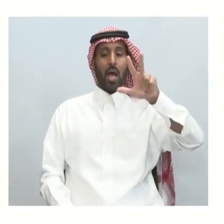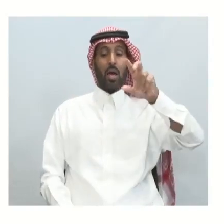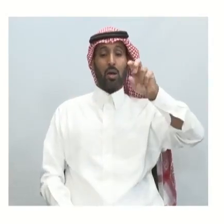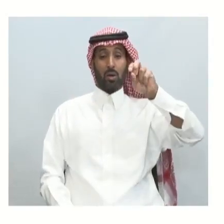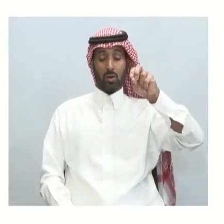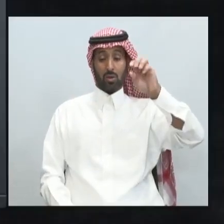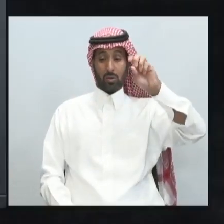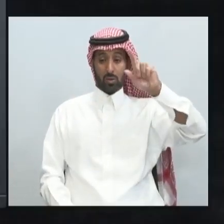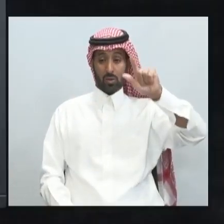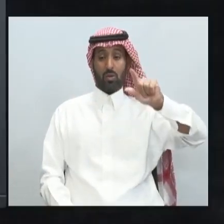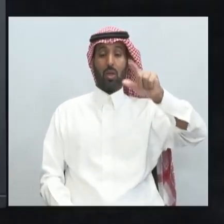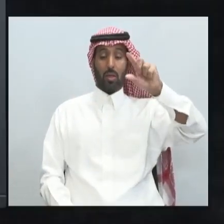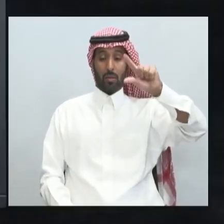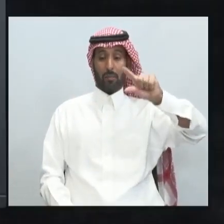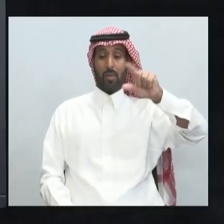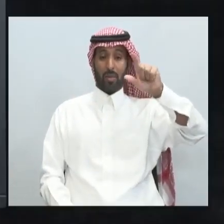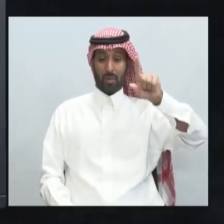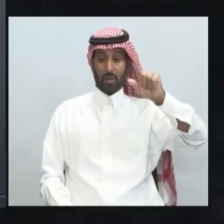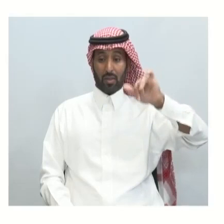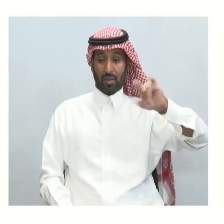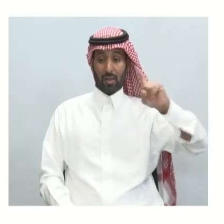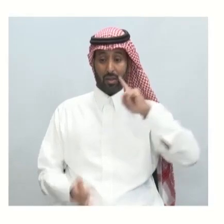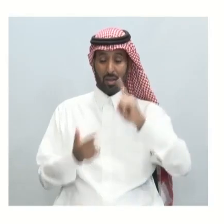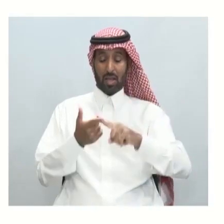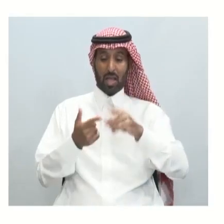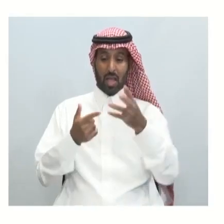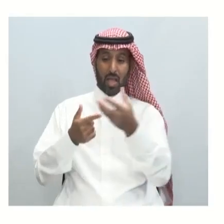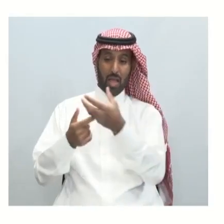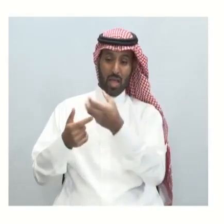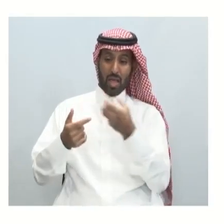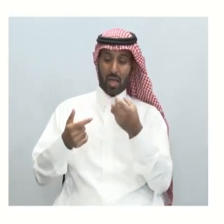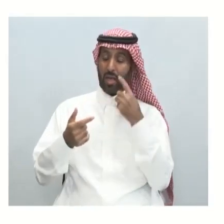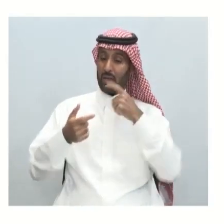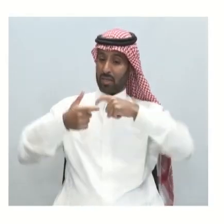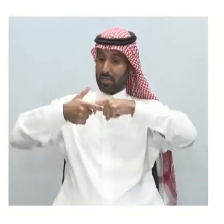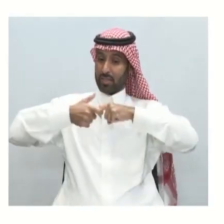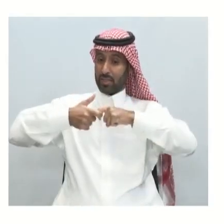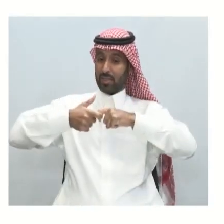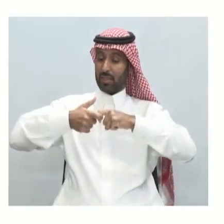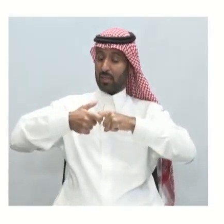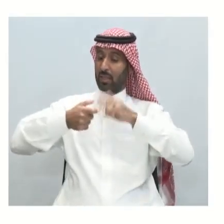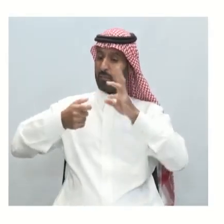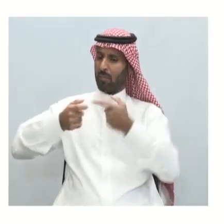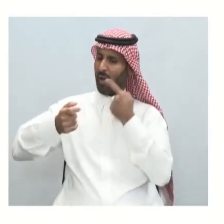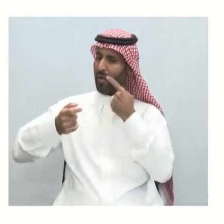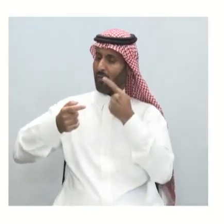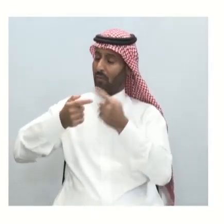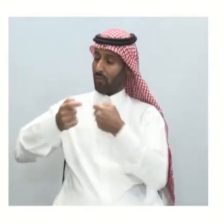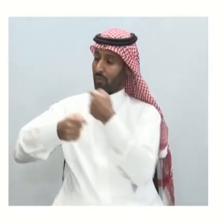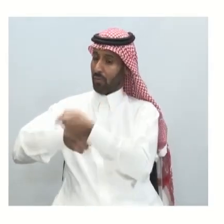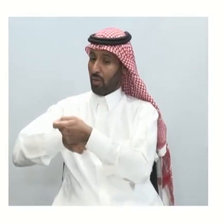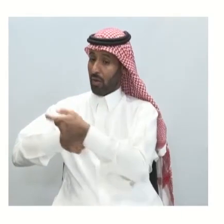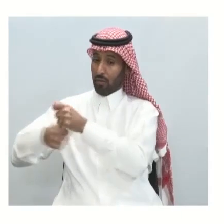القطبيه الروابط التساهميه القطبيه هي الرابطه التي تنش عندما لا تكون المشاركه